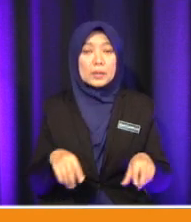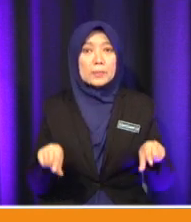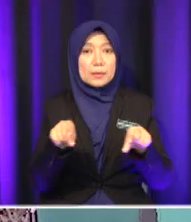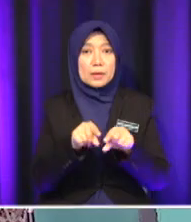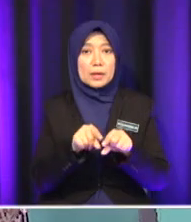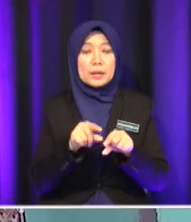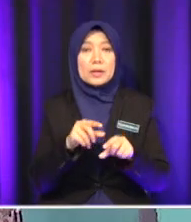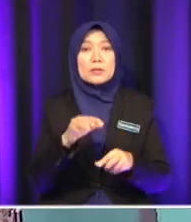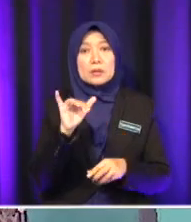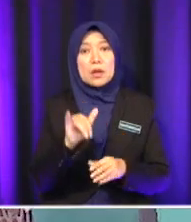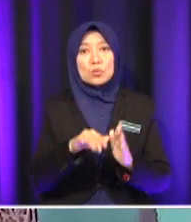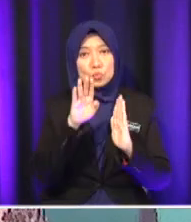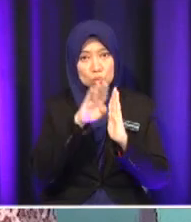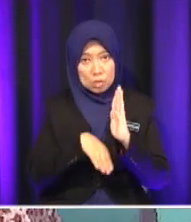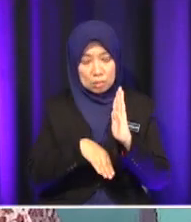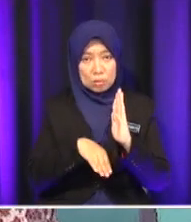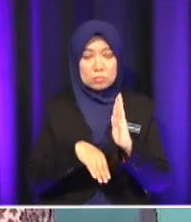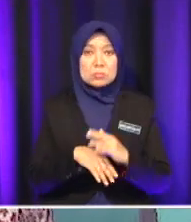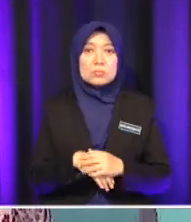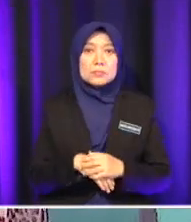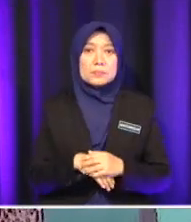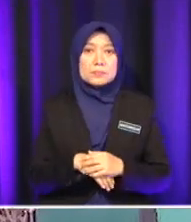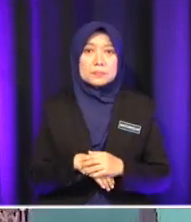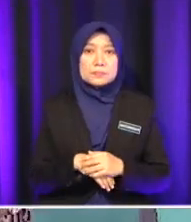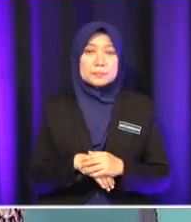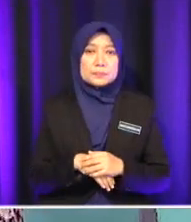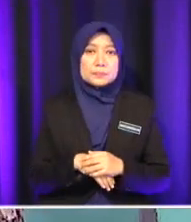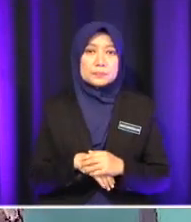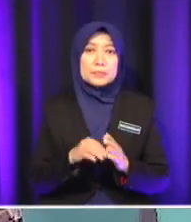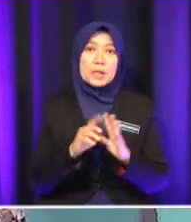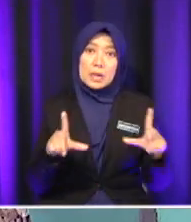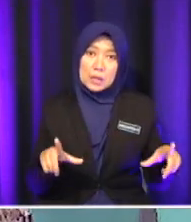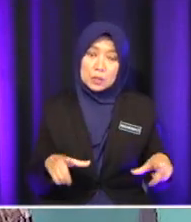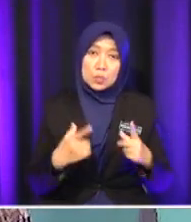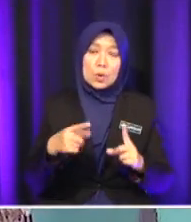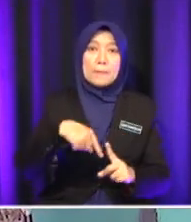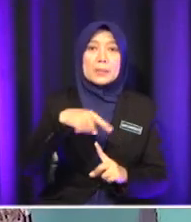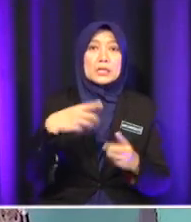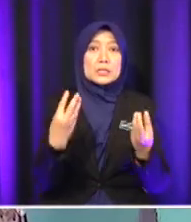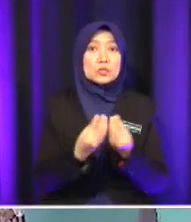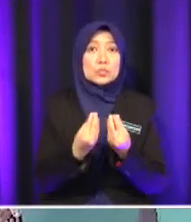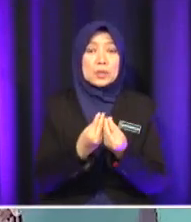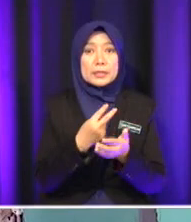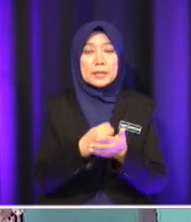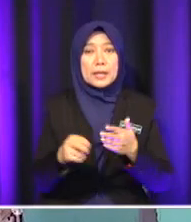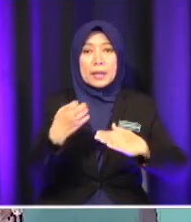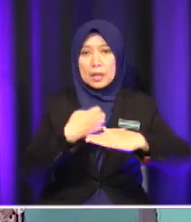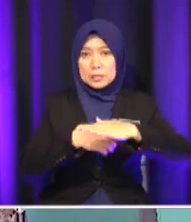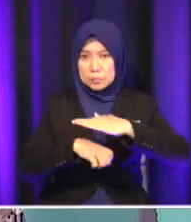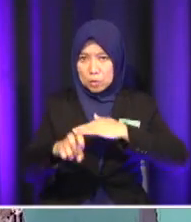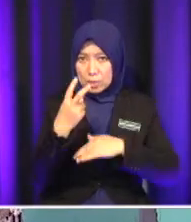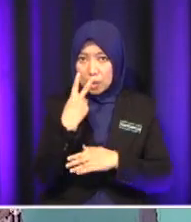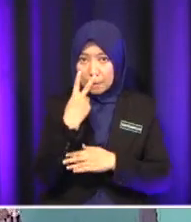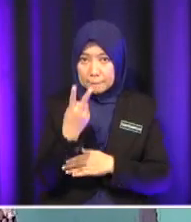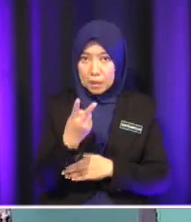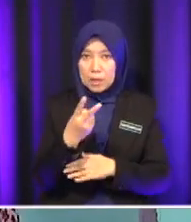kurangan ya Ia merupakan ia berlaku apabila jumlah nilai export nampak